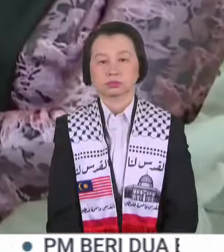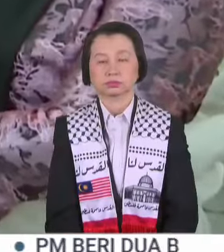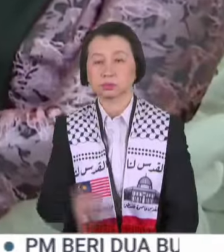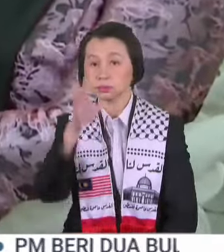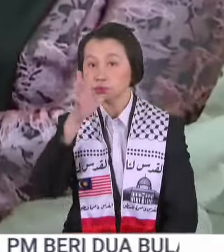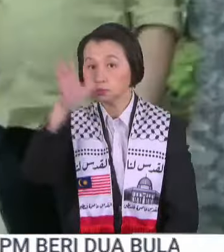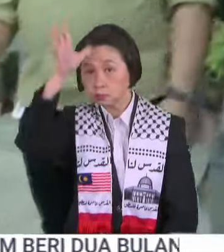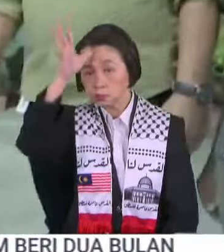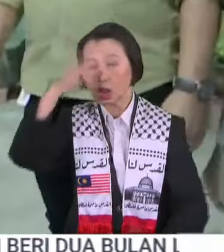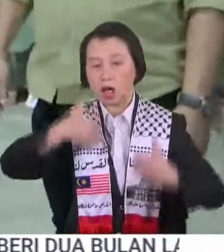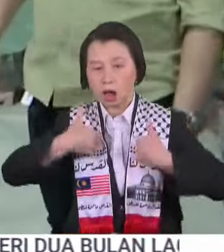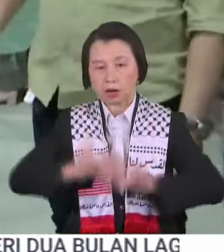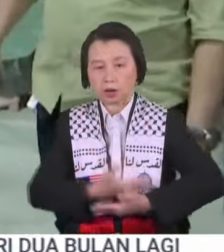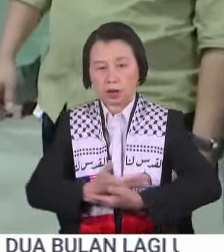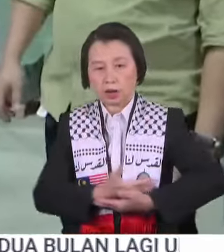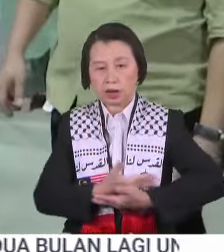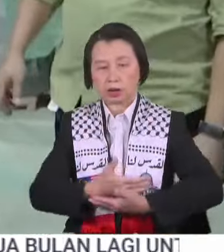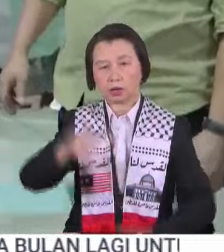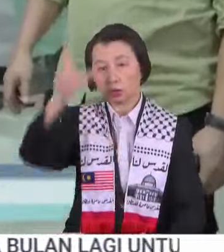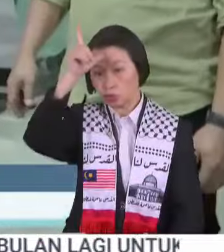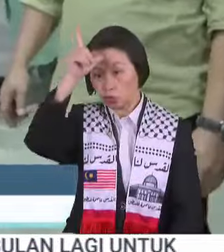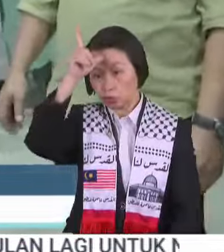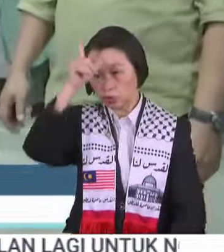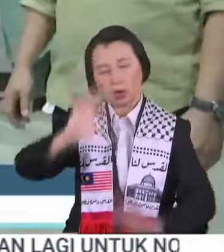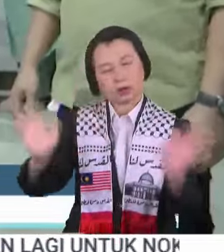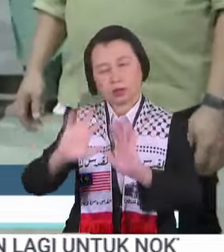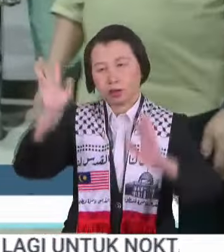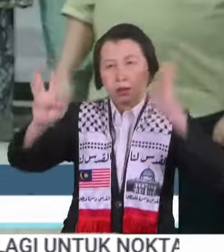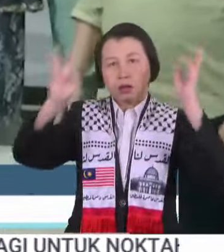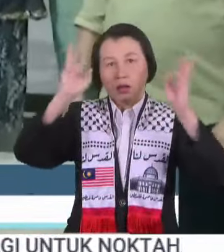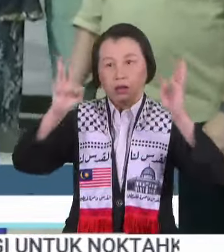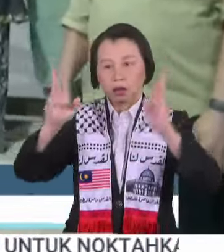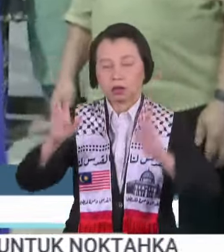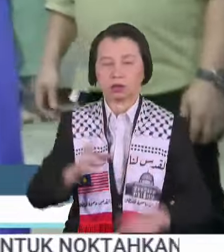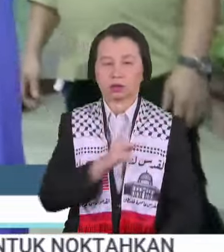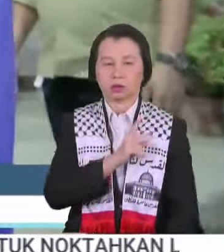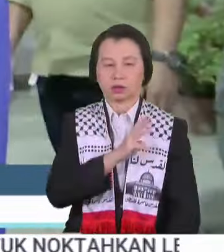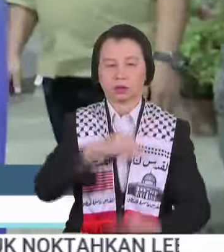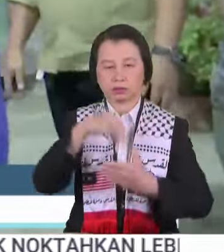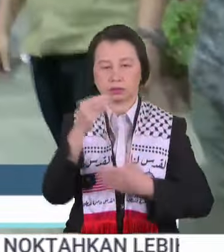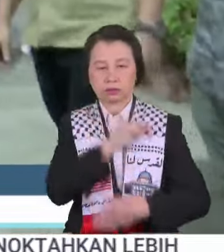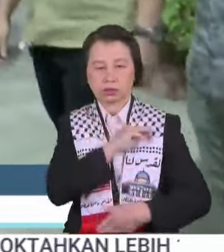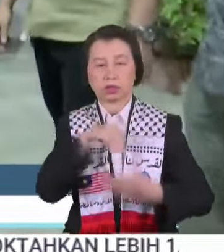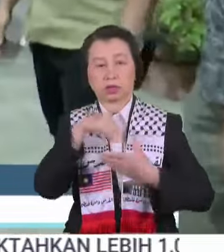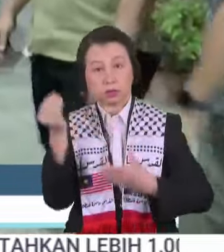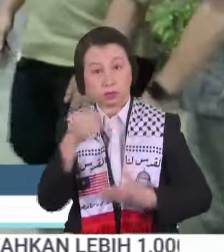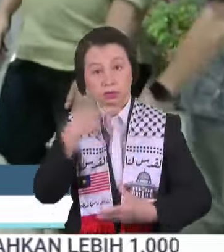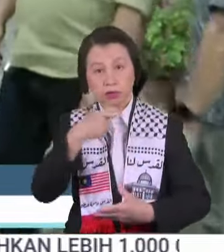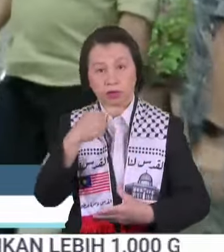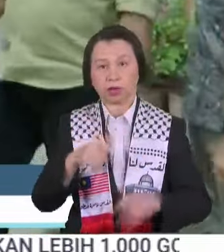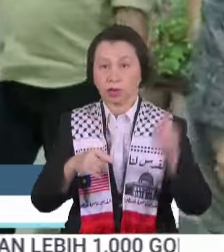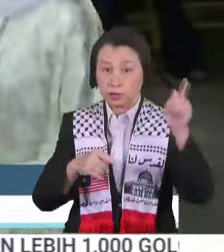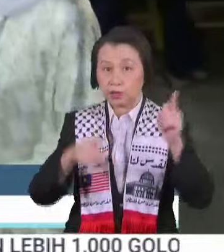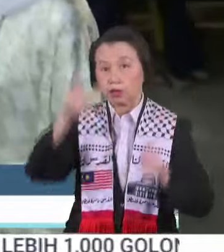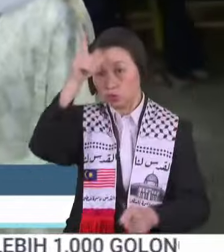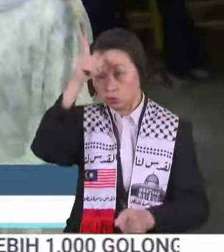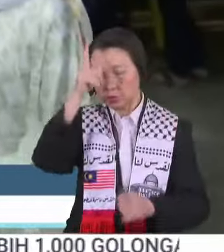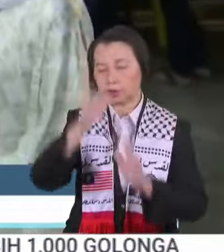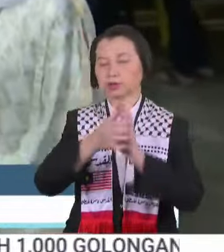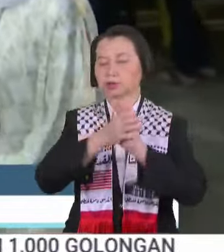Ibu bapa yang mempunyai anak belajar di Jordan diingatkan agar tidak bimbang. Timbalan Menteri Luar Dato' Muhammad Al-Amin berkata, situasi di negara itu